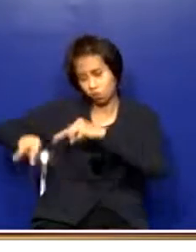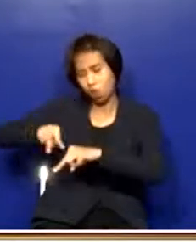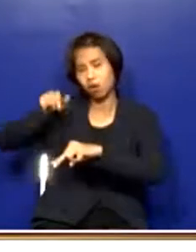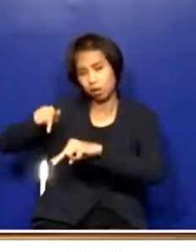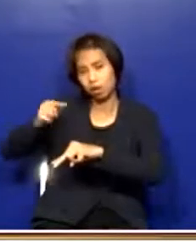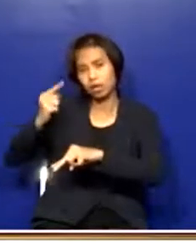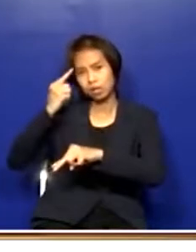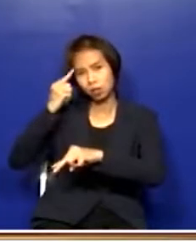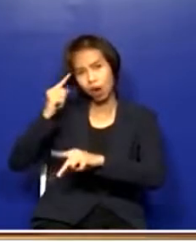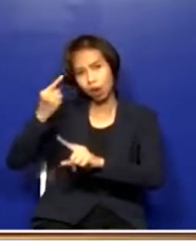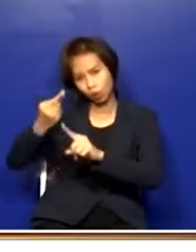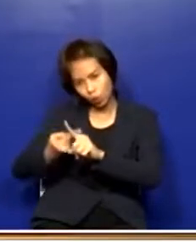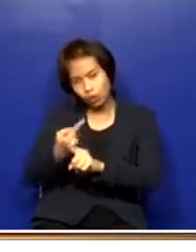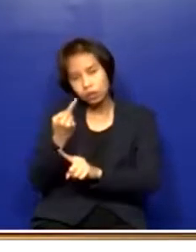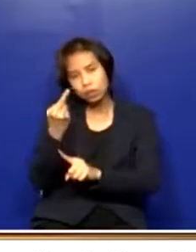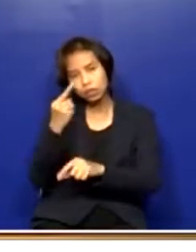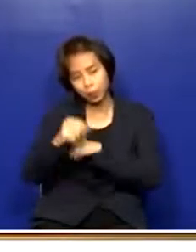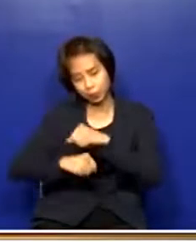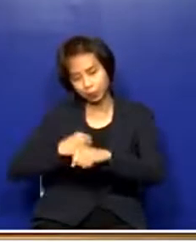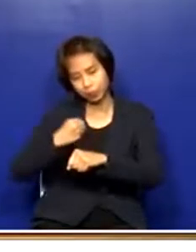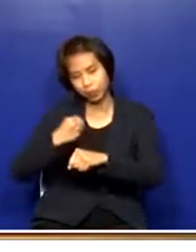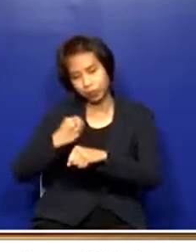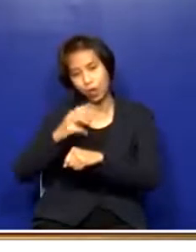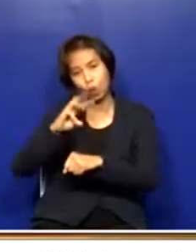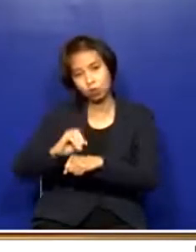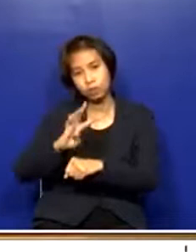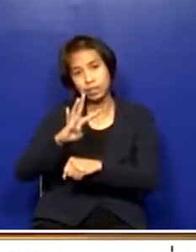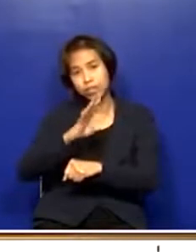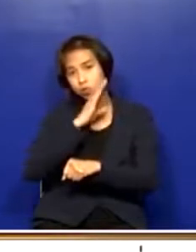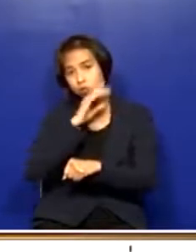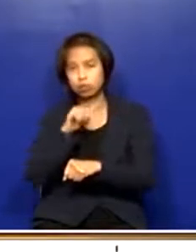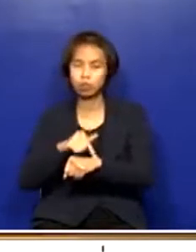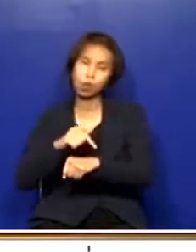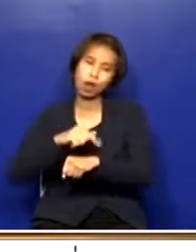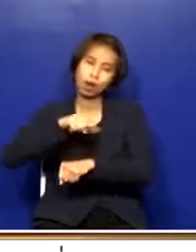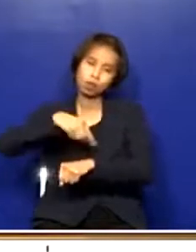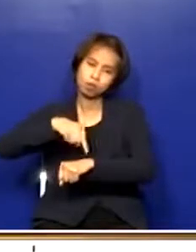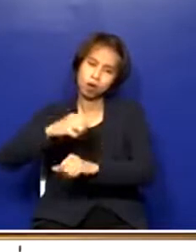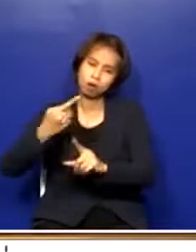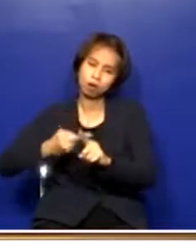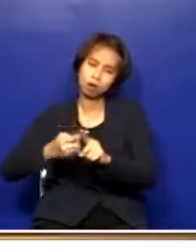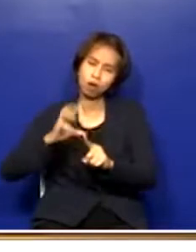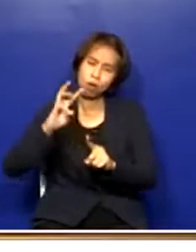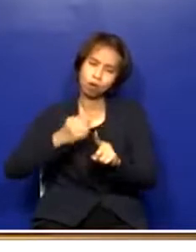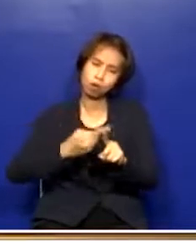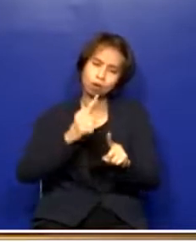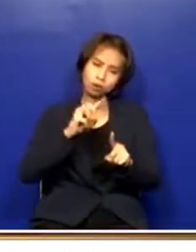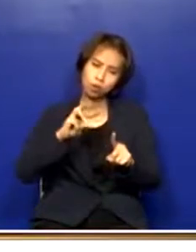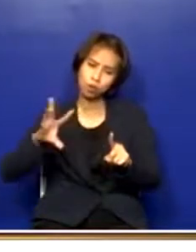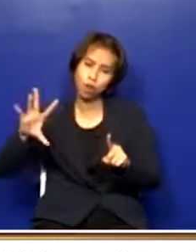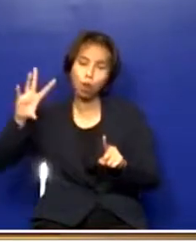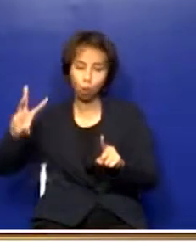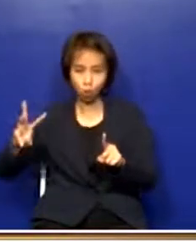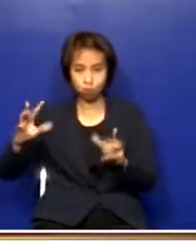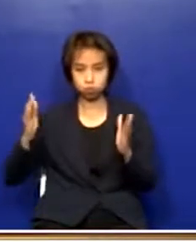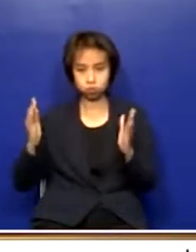กต้องเป็ 1 ตุลาคม 2,564 ถาเกใช้เวลาตรนนประมาณสัก 6 เดือนไม่เกินเสร็กระบ